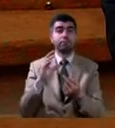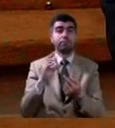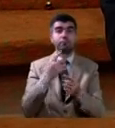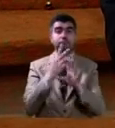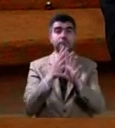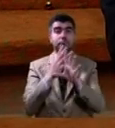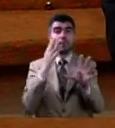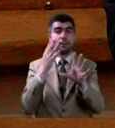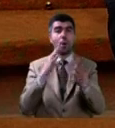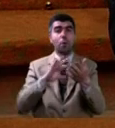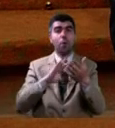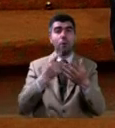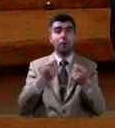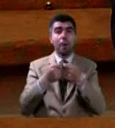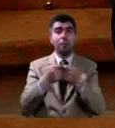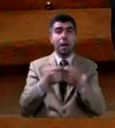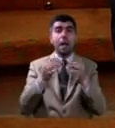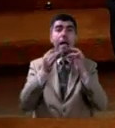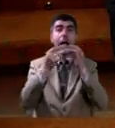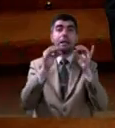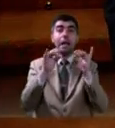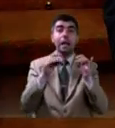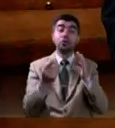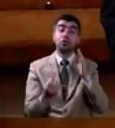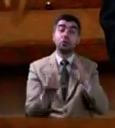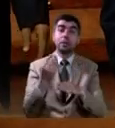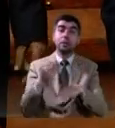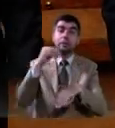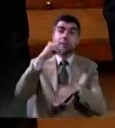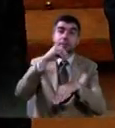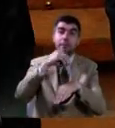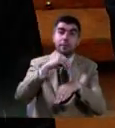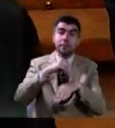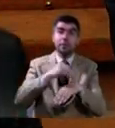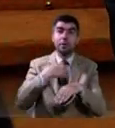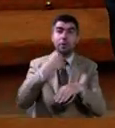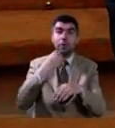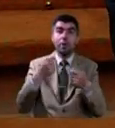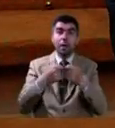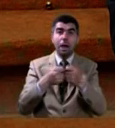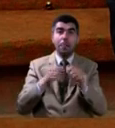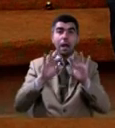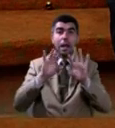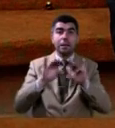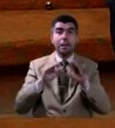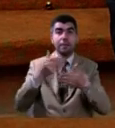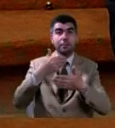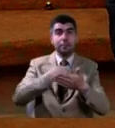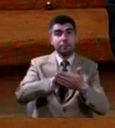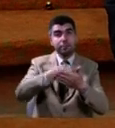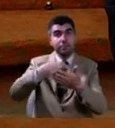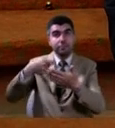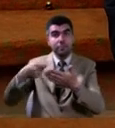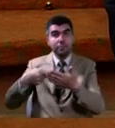إمكانية التبليغ الإلكتروني بالنسبة خاصة للمدعين الذين سنلزمهم بأن يضمنوا مقالاتهم تحت